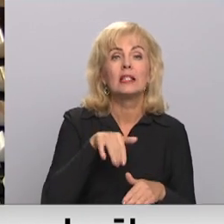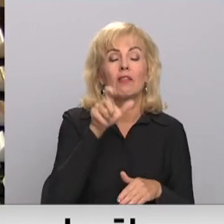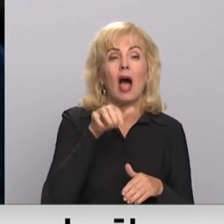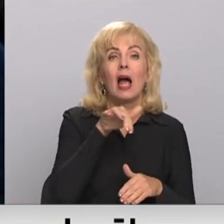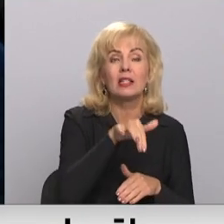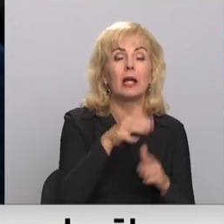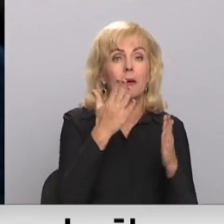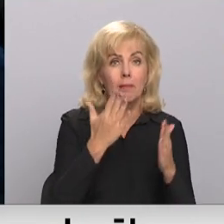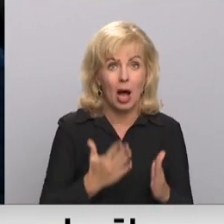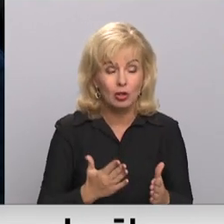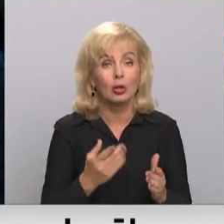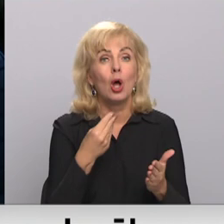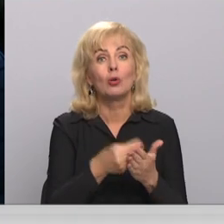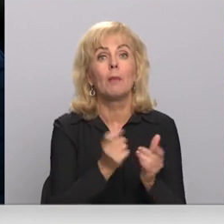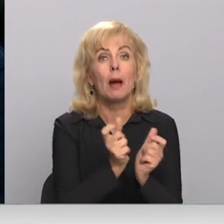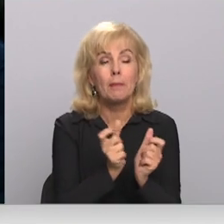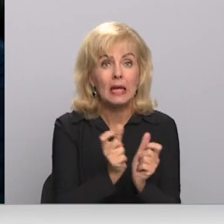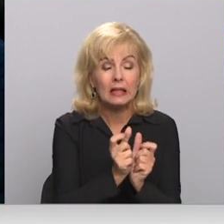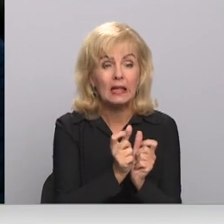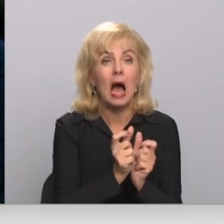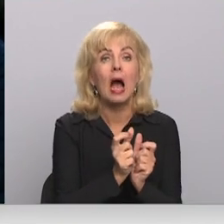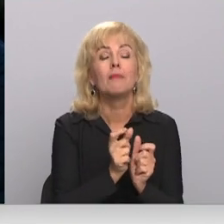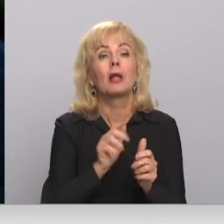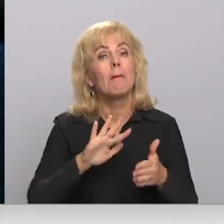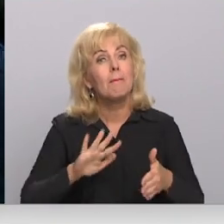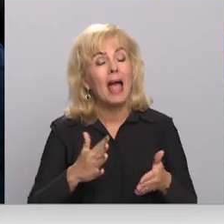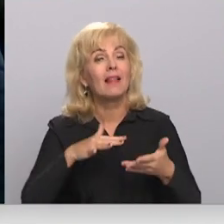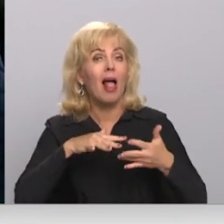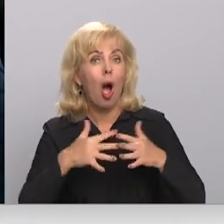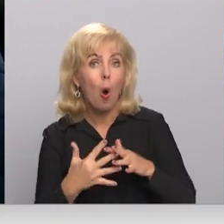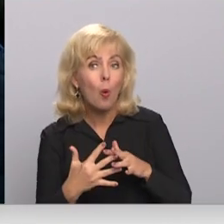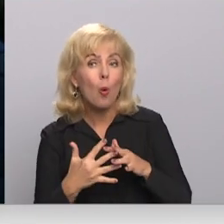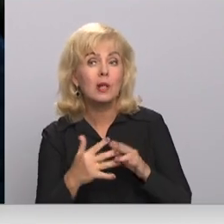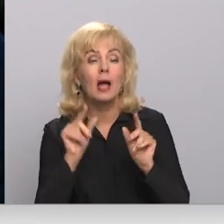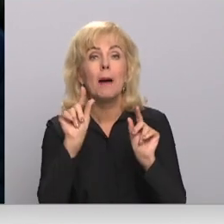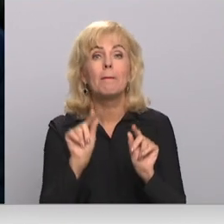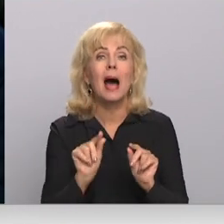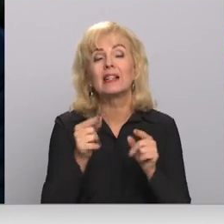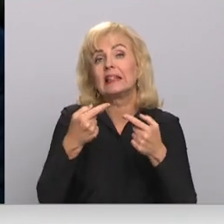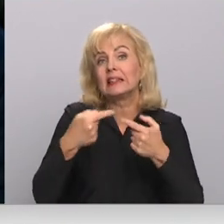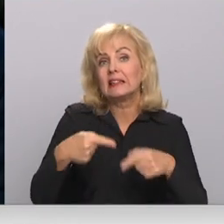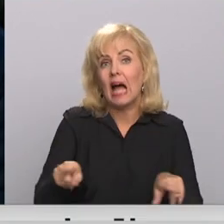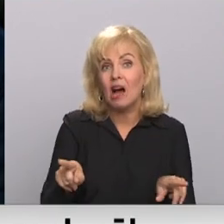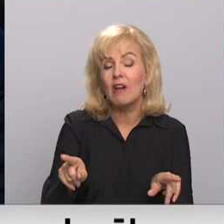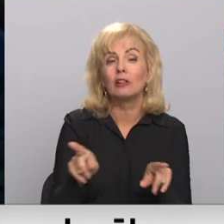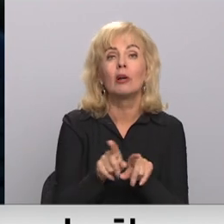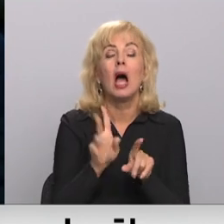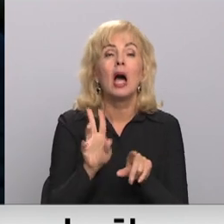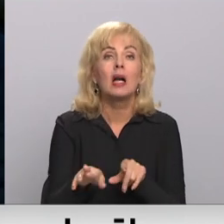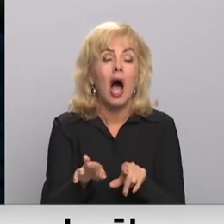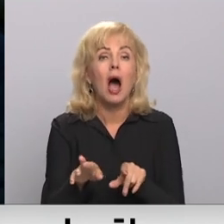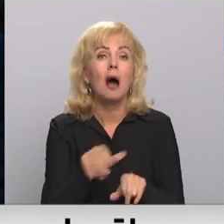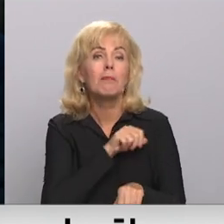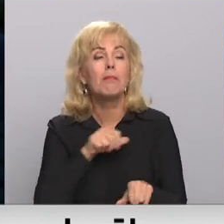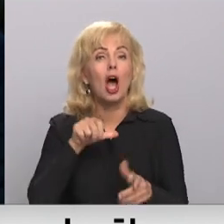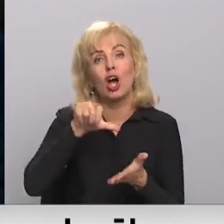pasaukumu visu apzinot un upirds biļeties azapucē aizē. Laukums, tomēr, tas ir maz līteņi savaidok par to, ka, kad uzastu arī